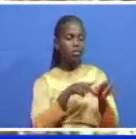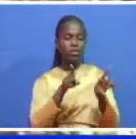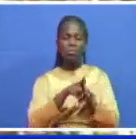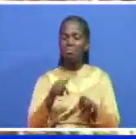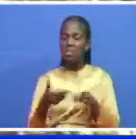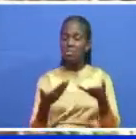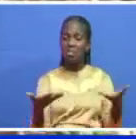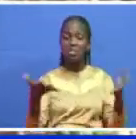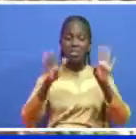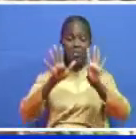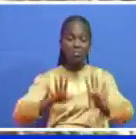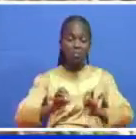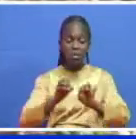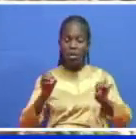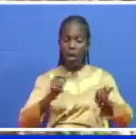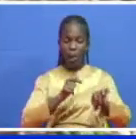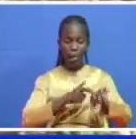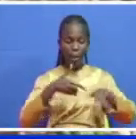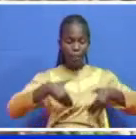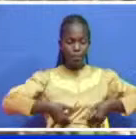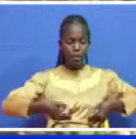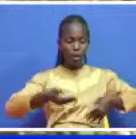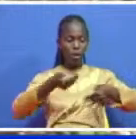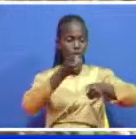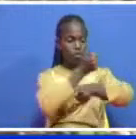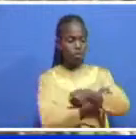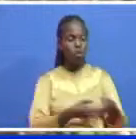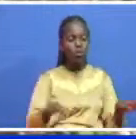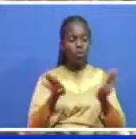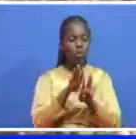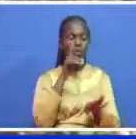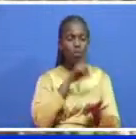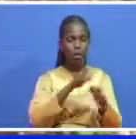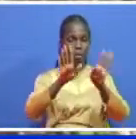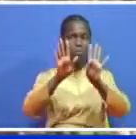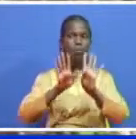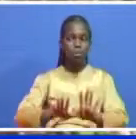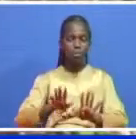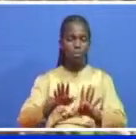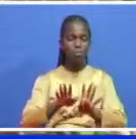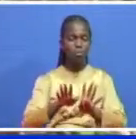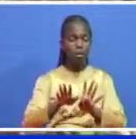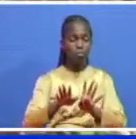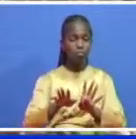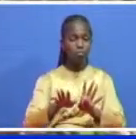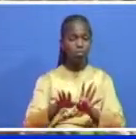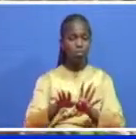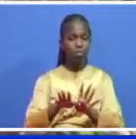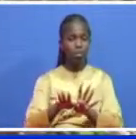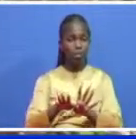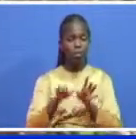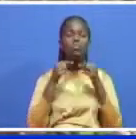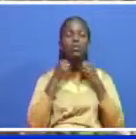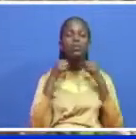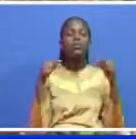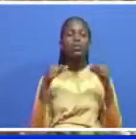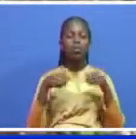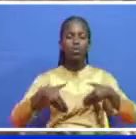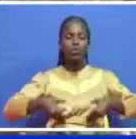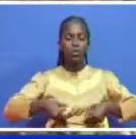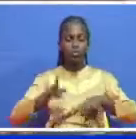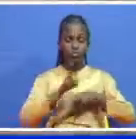ite balasi. Kwa hui la muika wabunga skulu pe pata wa o adhuku mima pasta enzangu. Nikenda tukosa anuma muika tuka